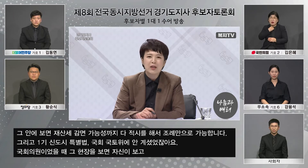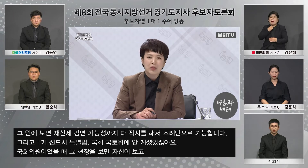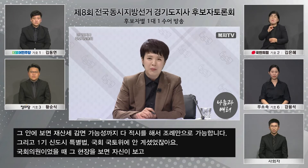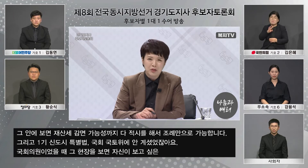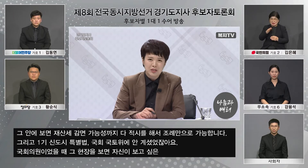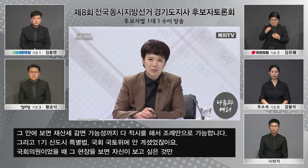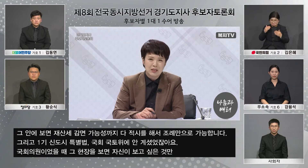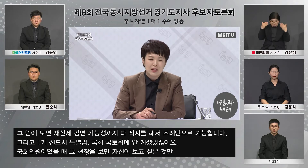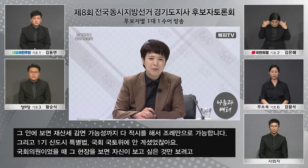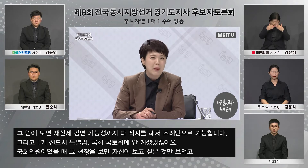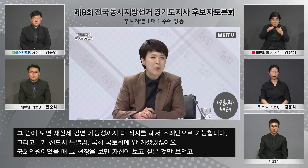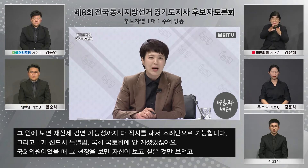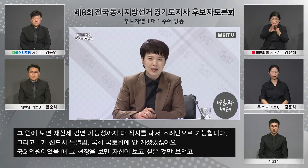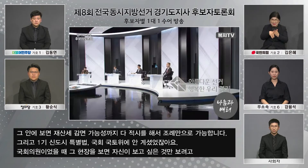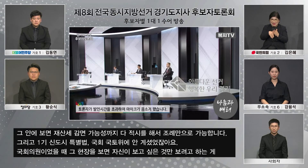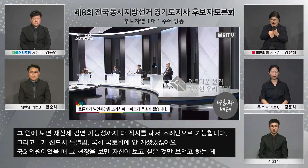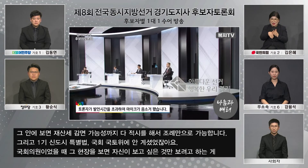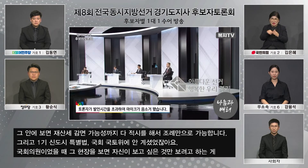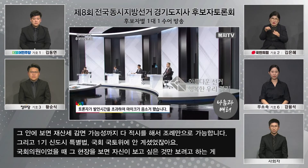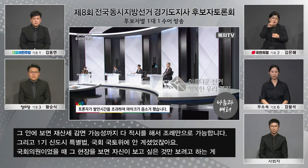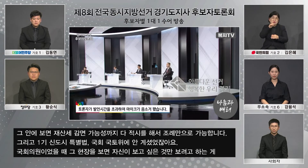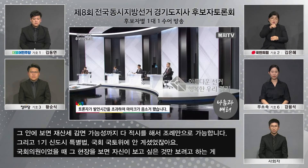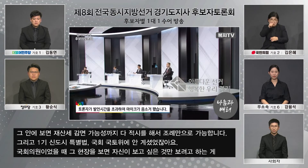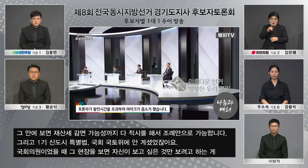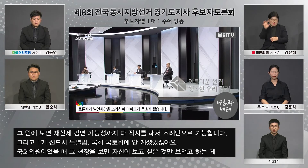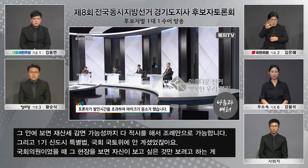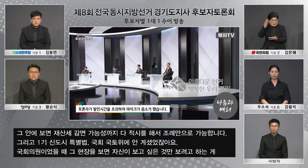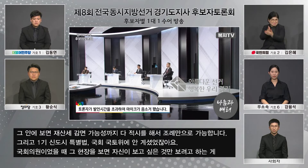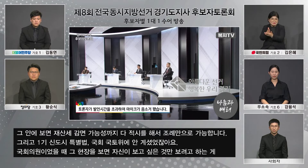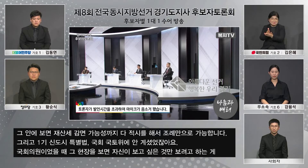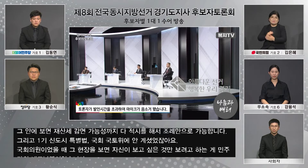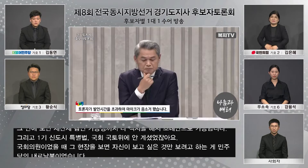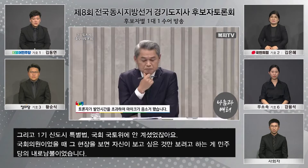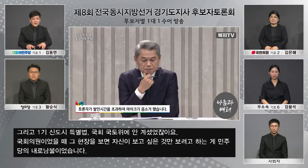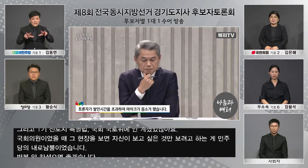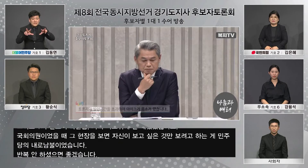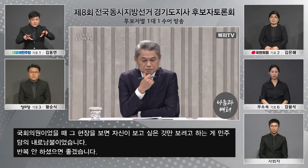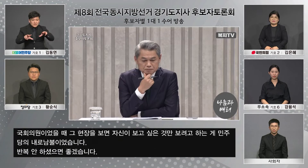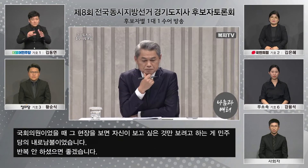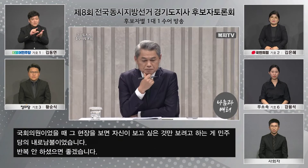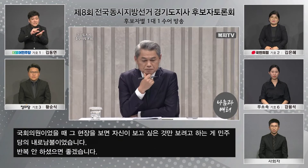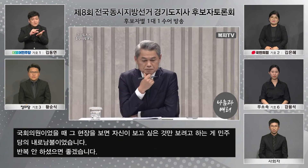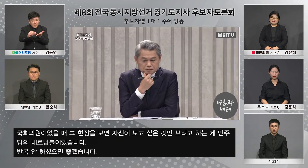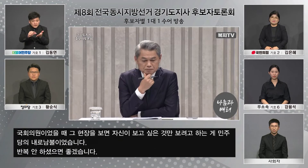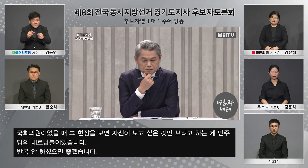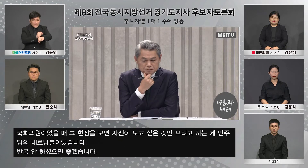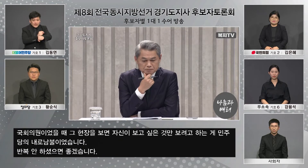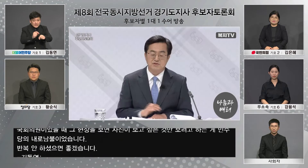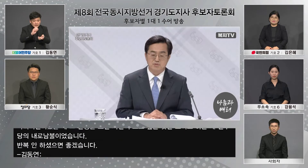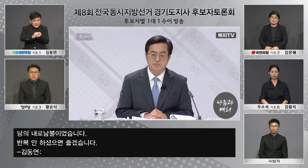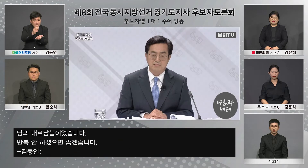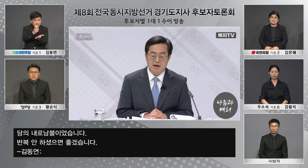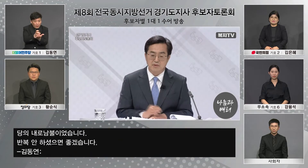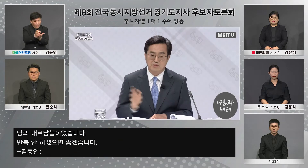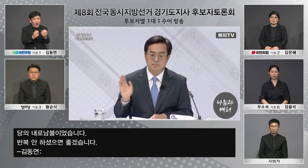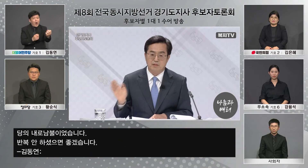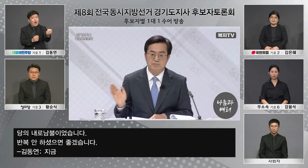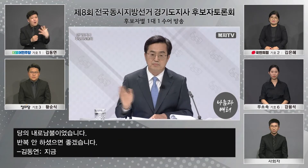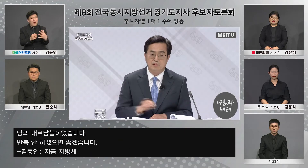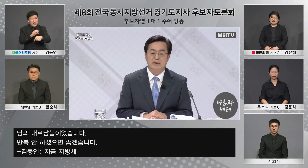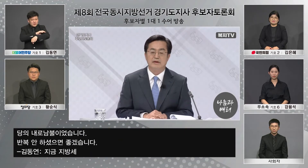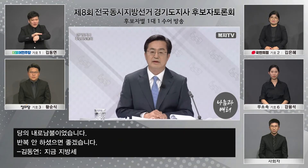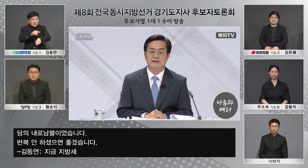민주당의 내로남불이었습니다. 반복 안 하셨으면 좋겠습니다. 지금 지방세 특례 제한법 얘기를 하셨는데 말씀 잘하셨습니다. 바로